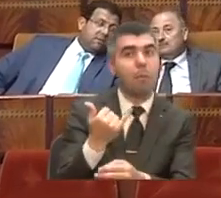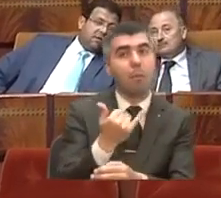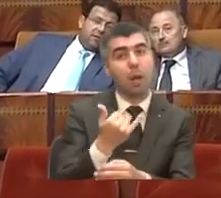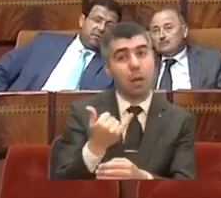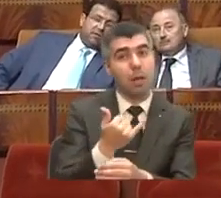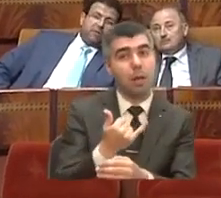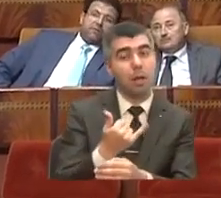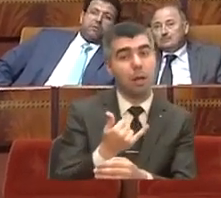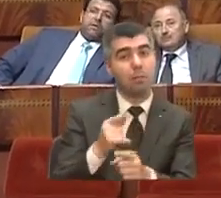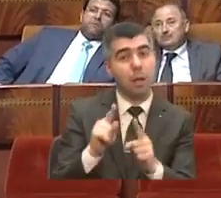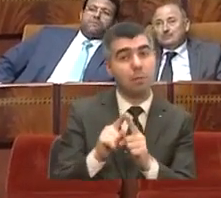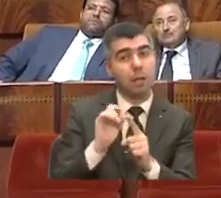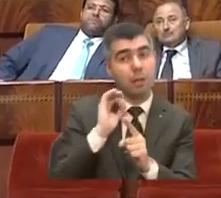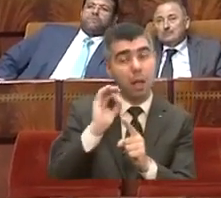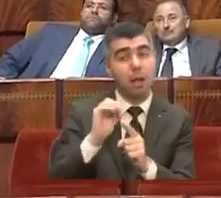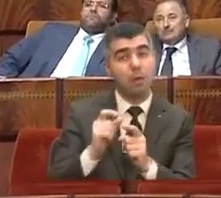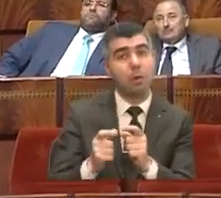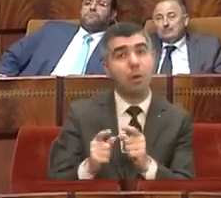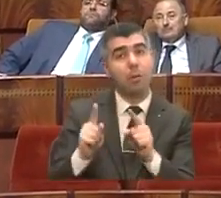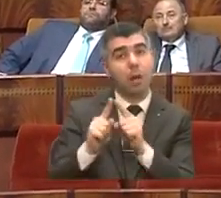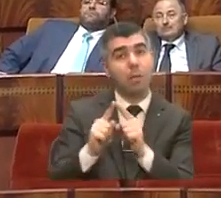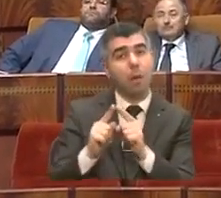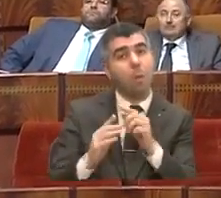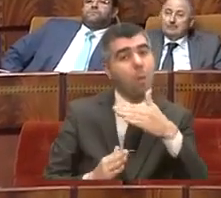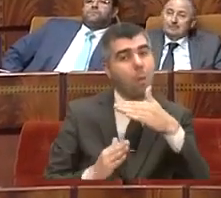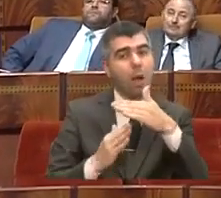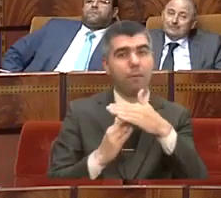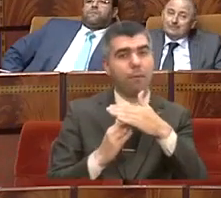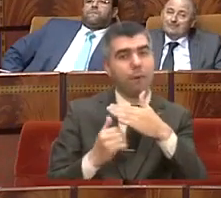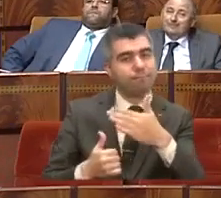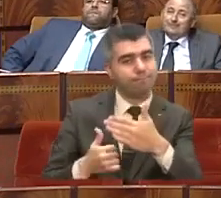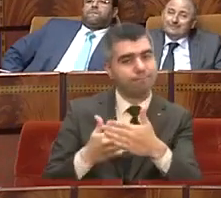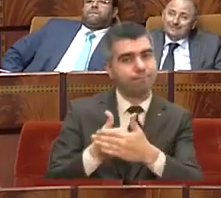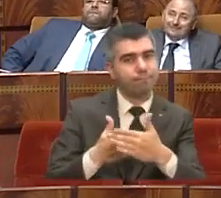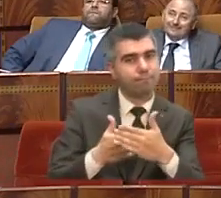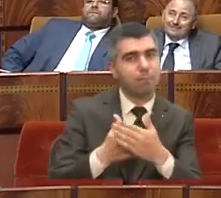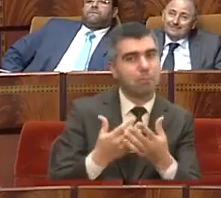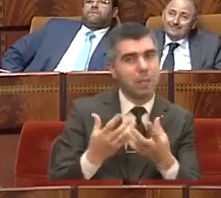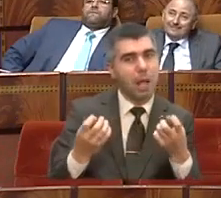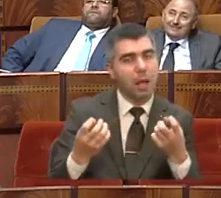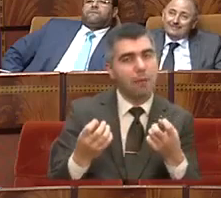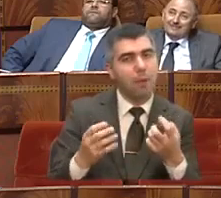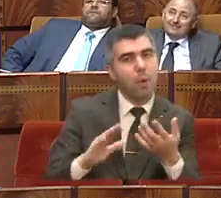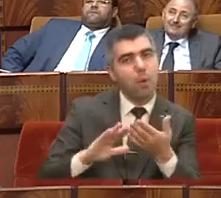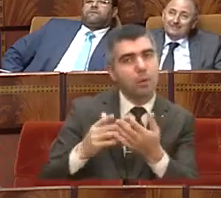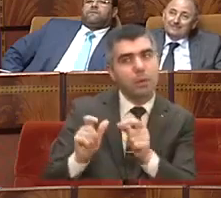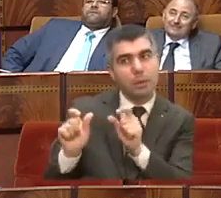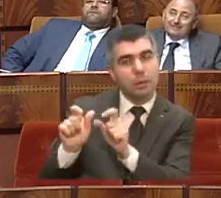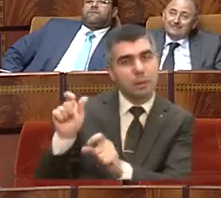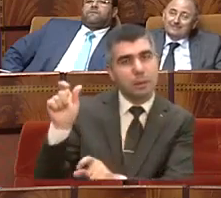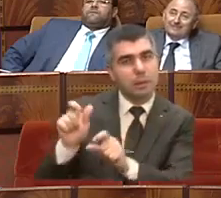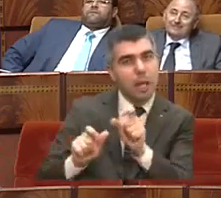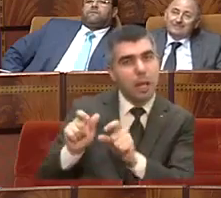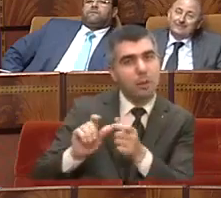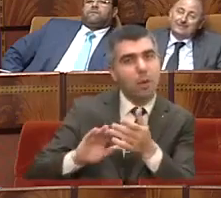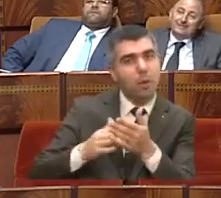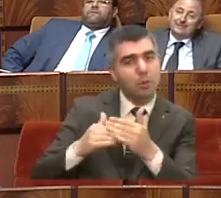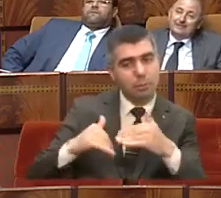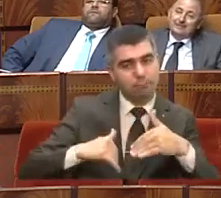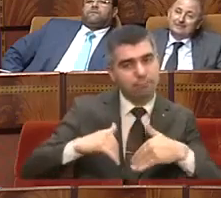كيعرفها هذا القطاع واللي الحد من حوادث السير، وهذا غادي يطمئن شيئا ما السلامة